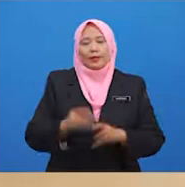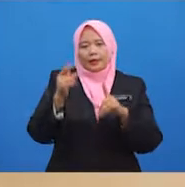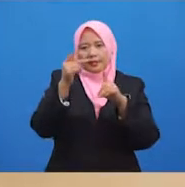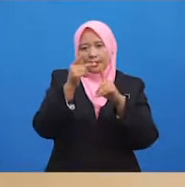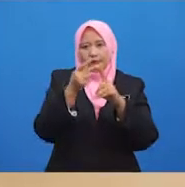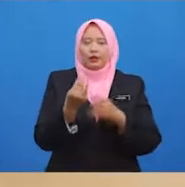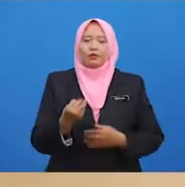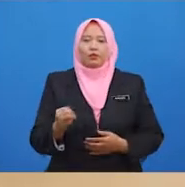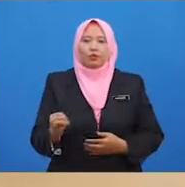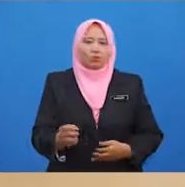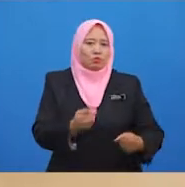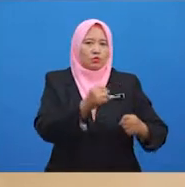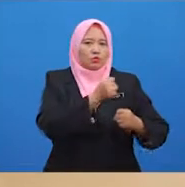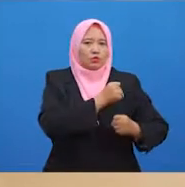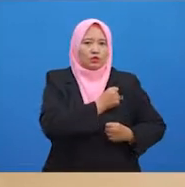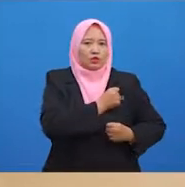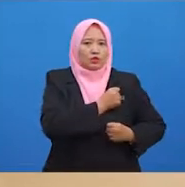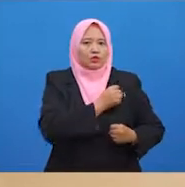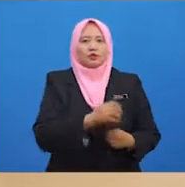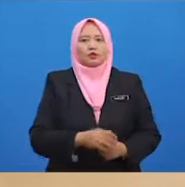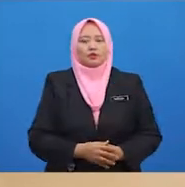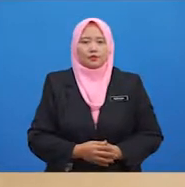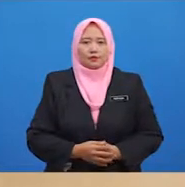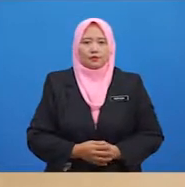kepadamu pejuang negara,